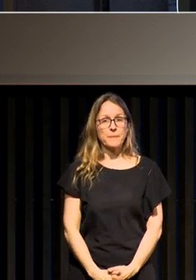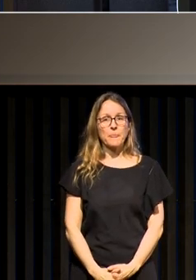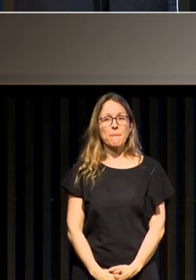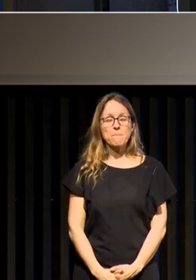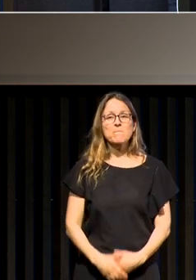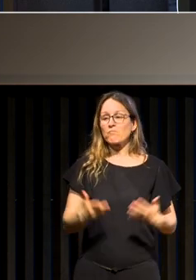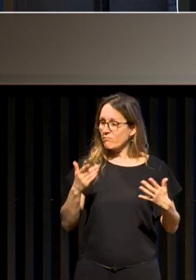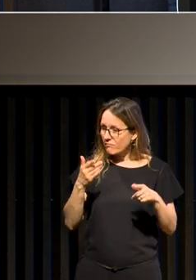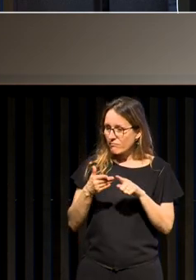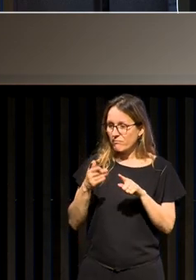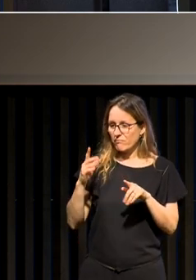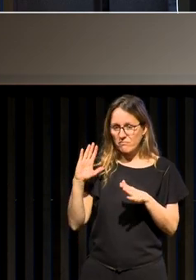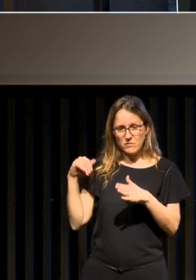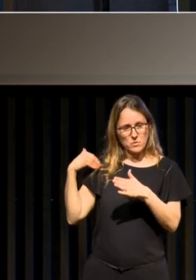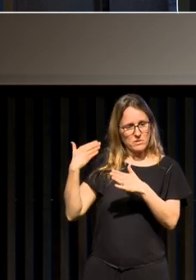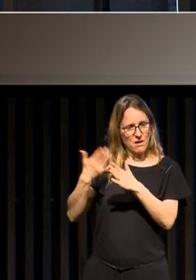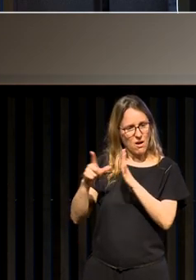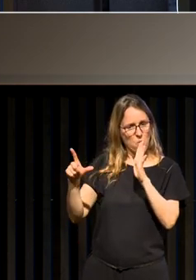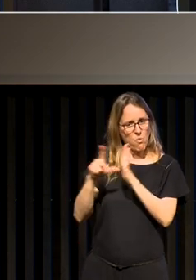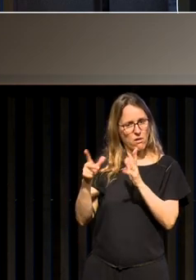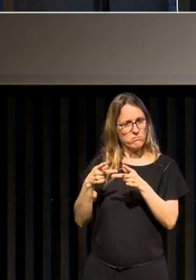Pendant, jusqu'à la promulgation de la loi,